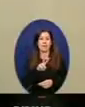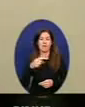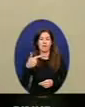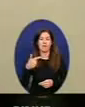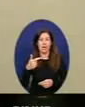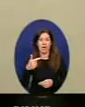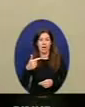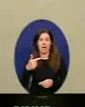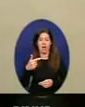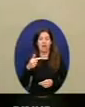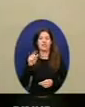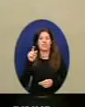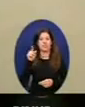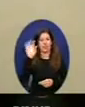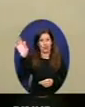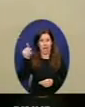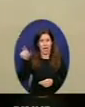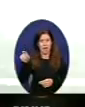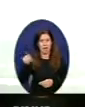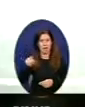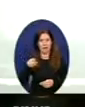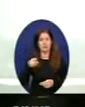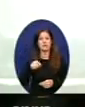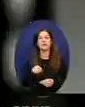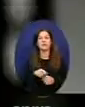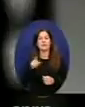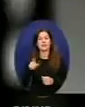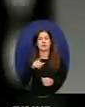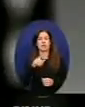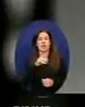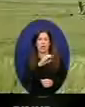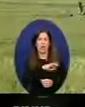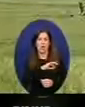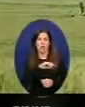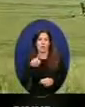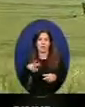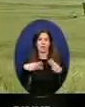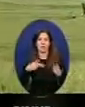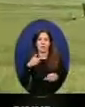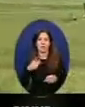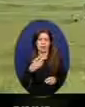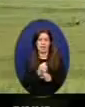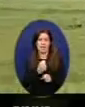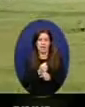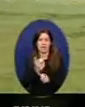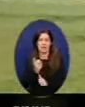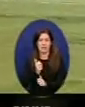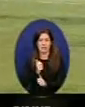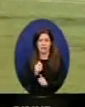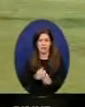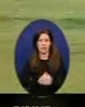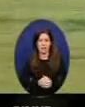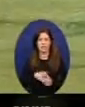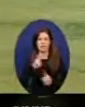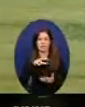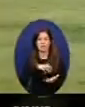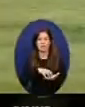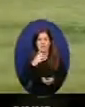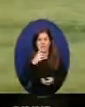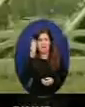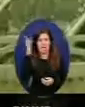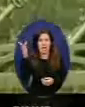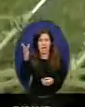הדגם שיש להם, קודם כל הוא נעשה מבצעי, הרוסים החזיר אותו למבצעיות, בזמן המרד אולי המבצעי, בסיס אחד בחומס, כנראה כבר מבצעי,